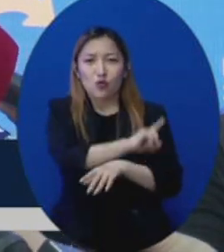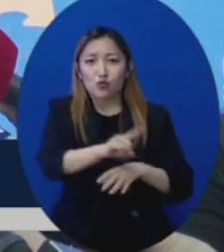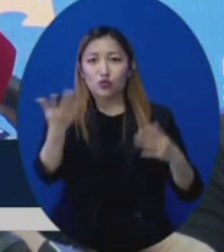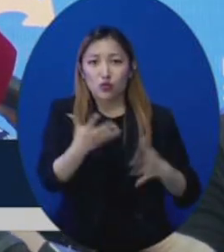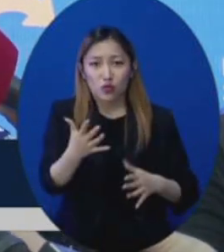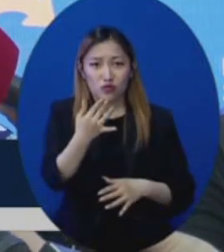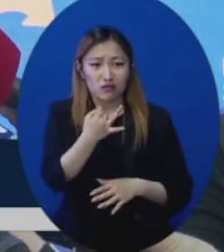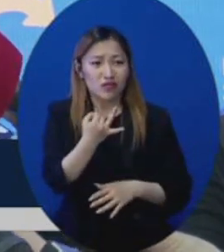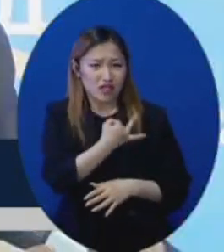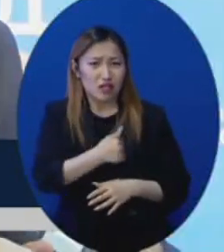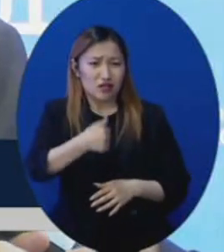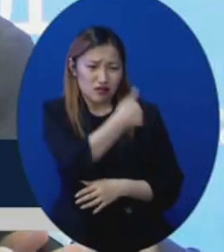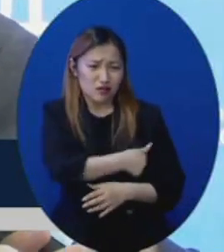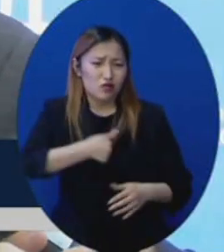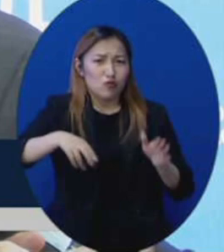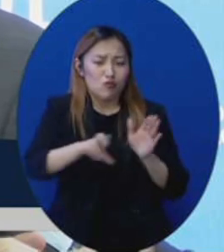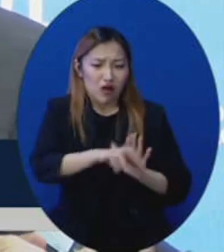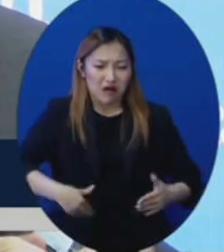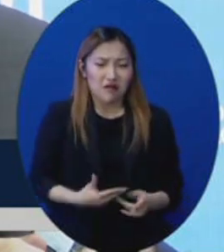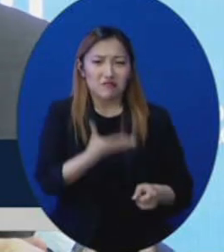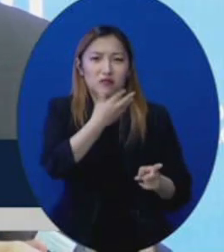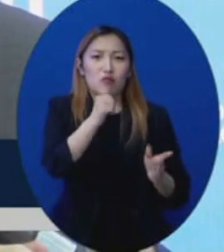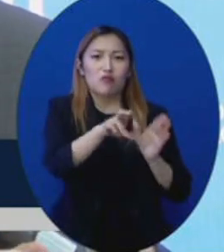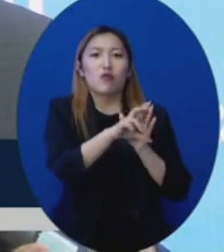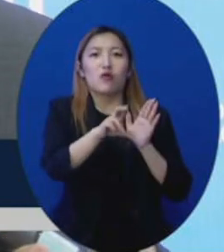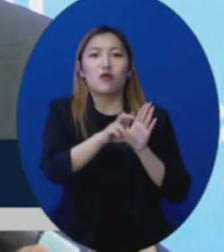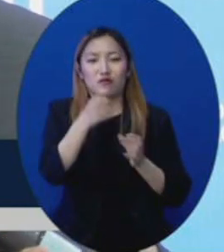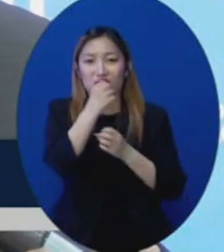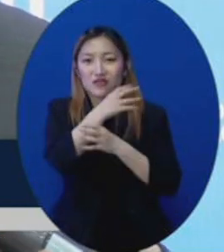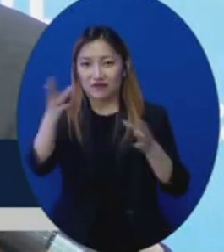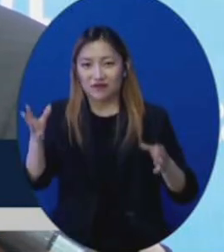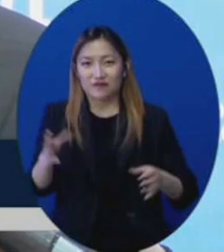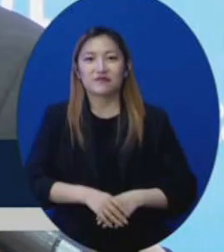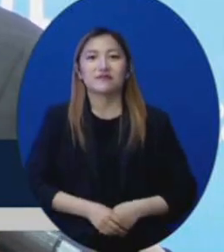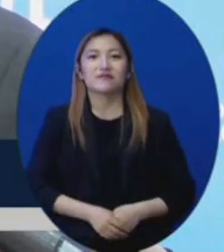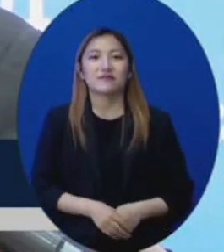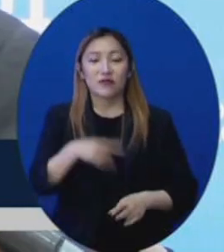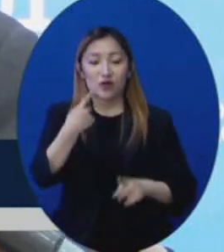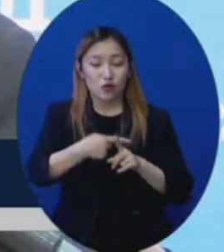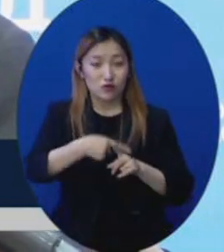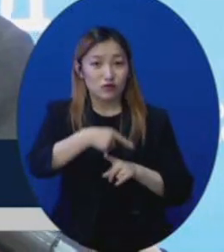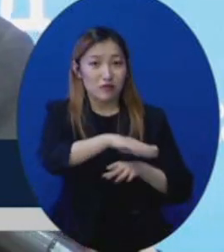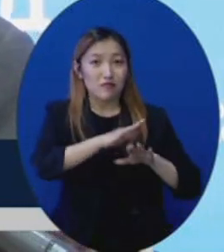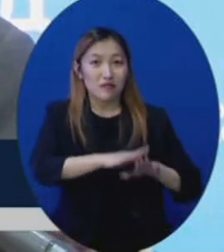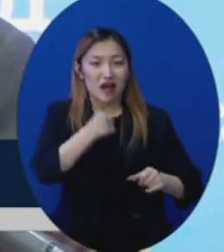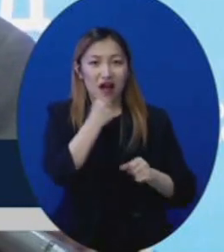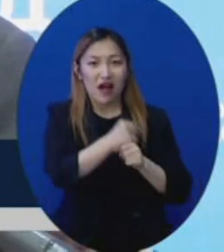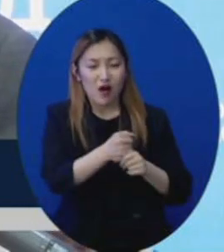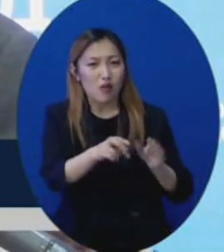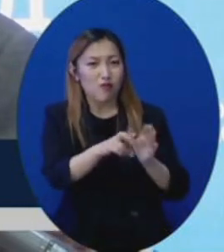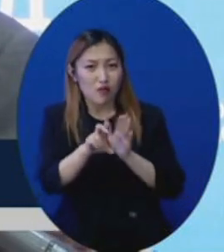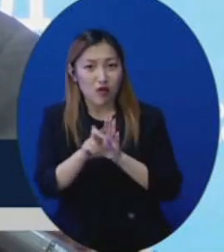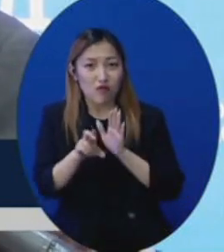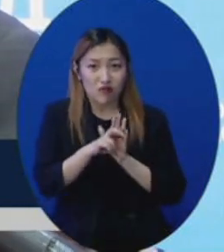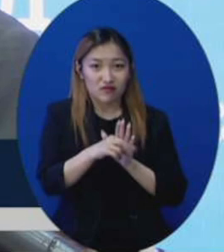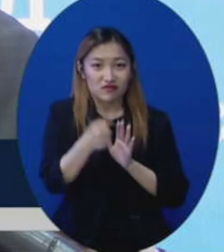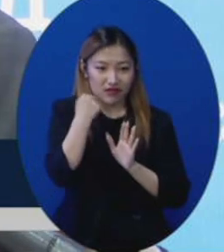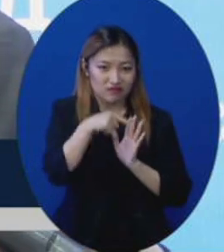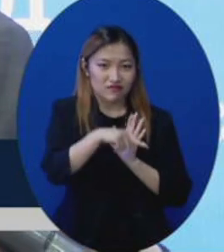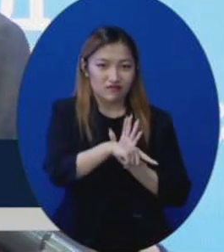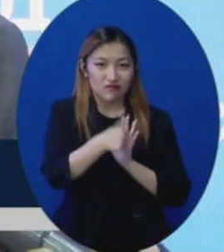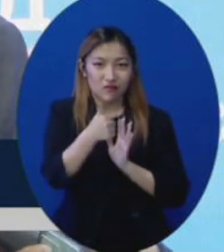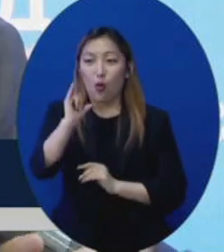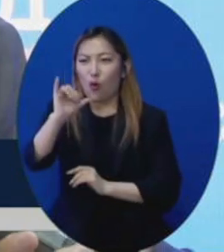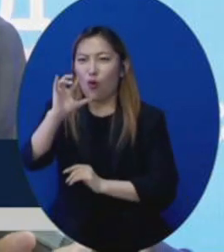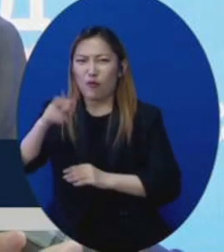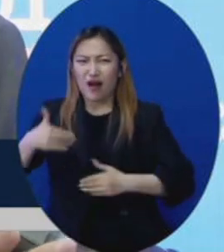төрнө гэдэг бол чухлаа гэж харж байгаа. Төв орон нутгад бас ажиллах хүч мөн одоо Улаанбаатар хотын одоо төвлөрлийг